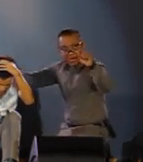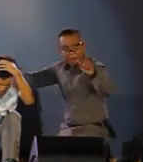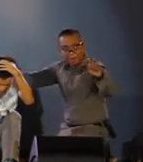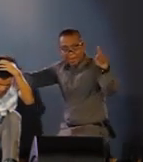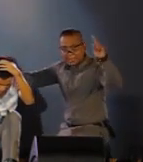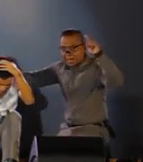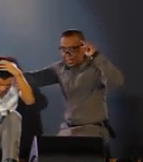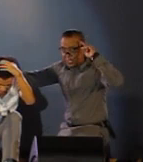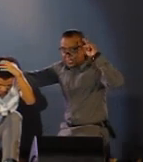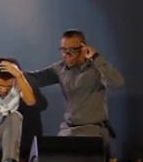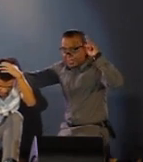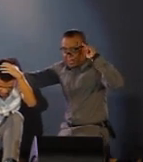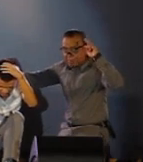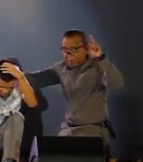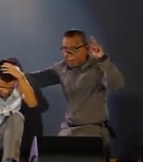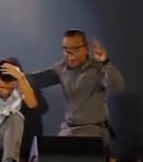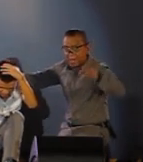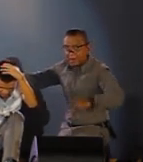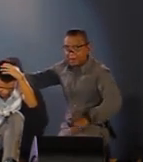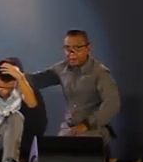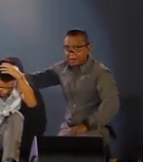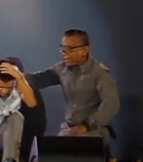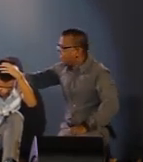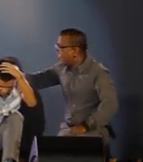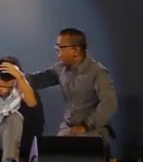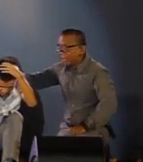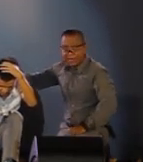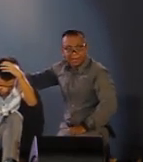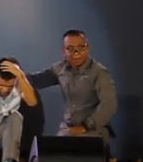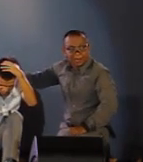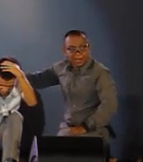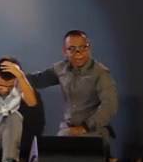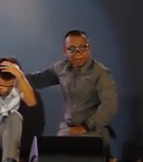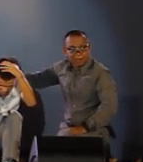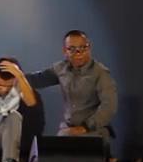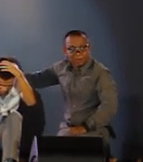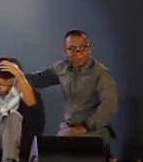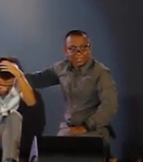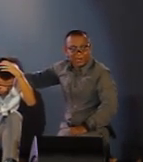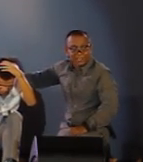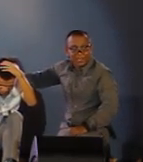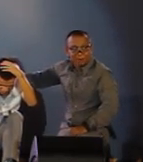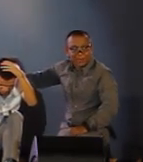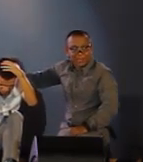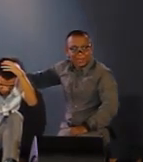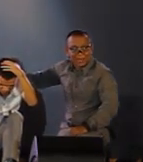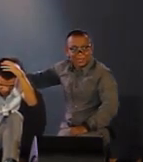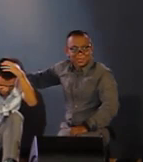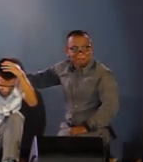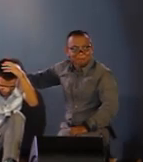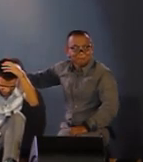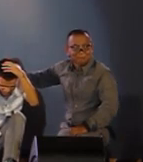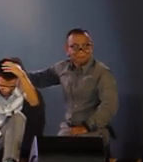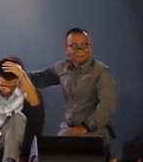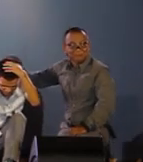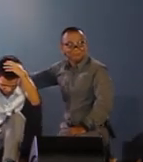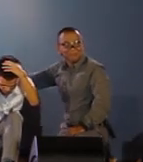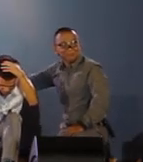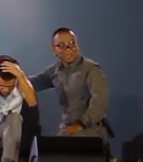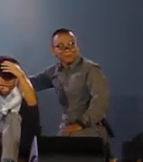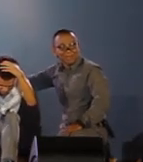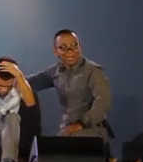utak, hinahinig mamagsak, ang judgment niya mawawala. Kaya pag naman, in love ka, bumibili sa heart rate ko, hindi ka nag-isip.